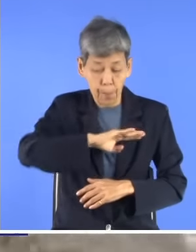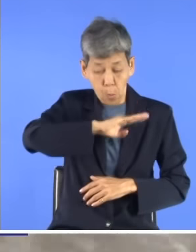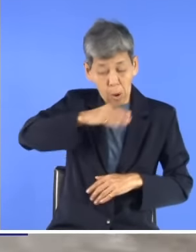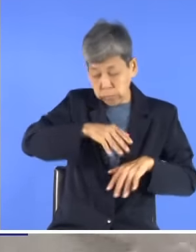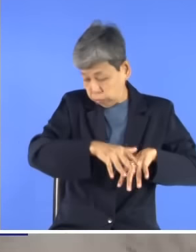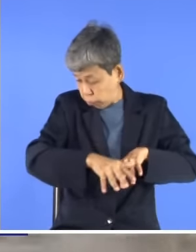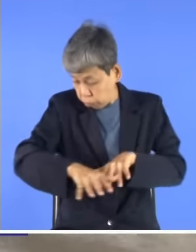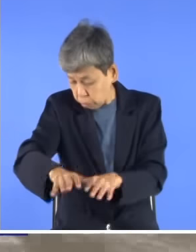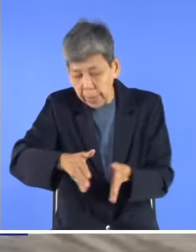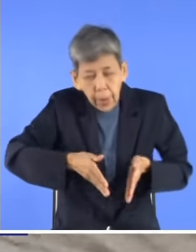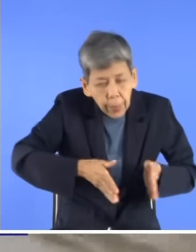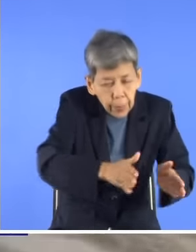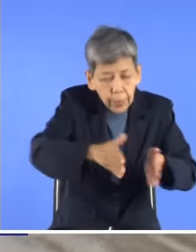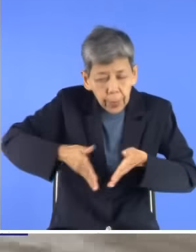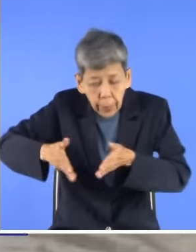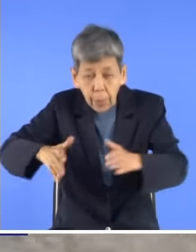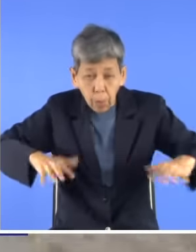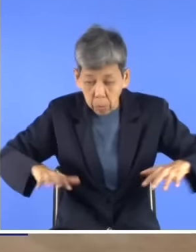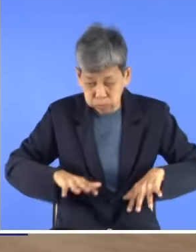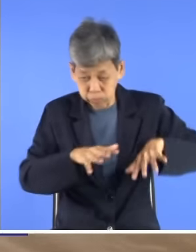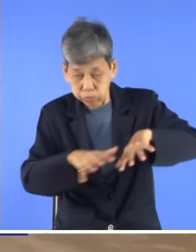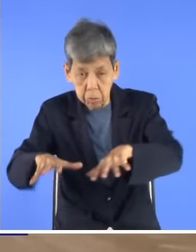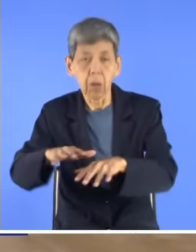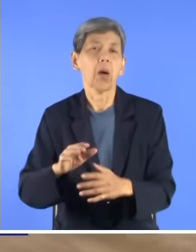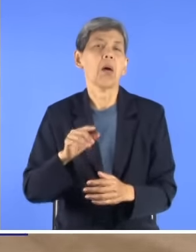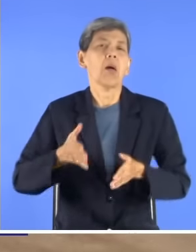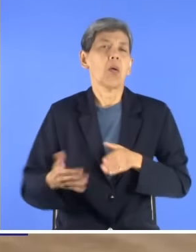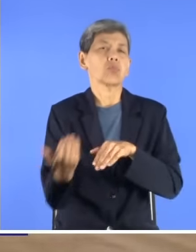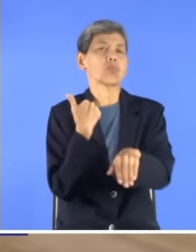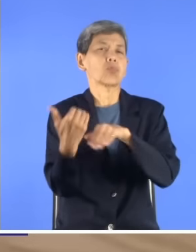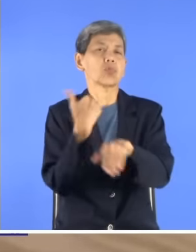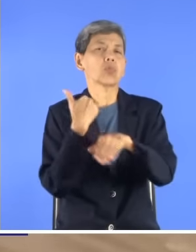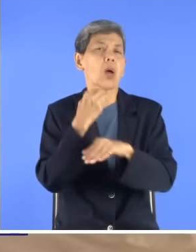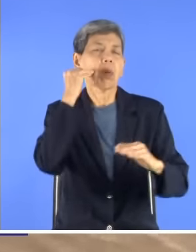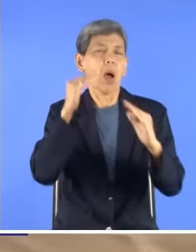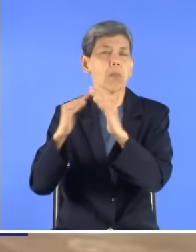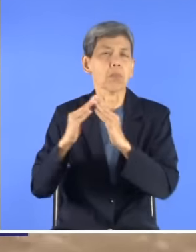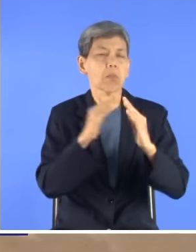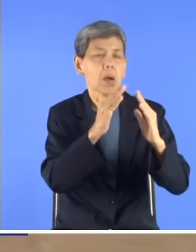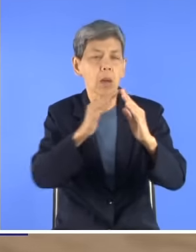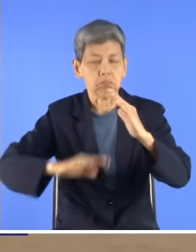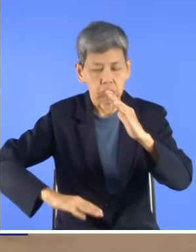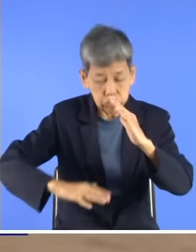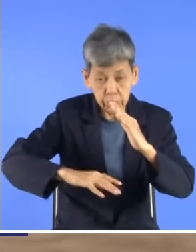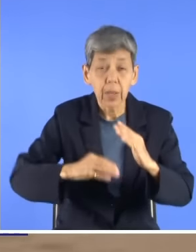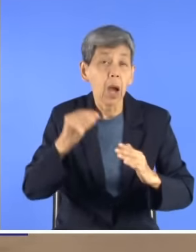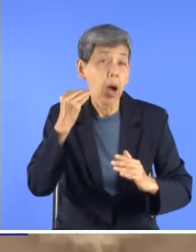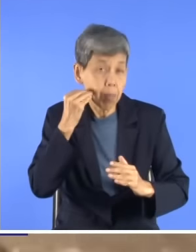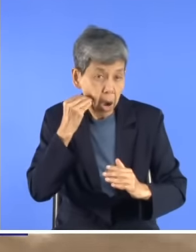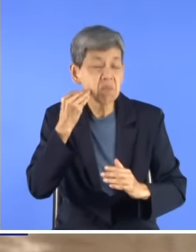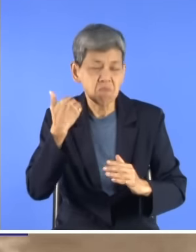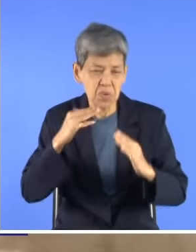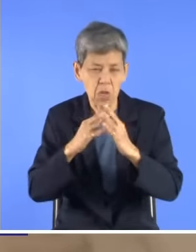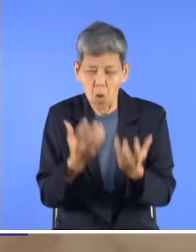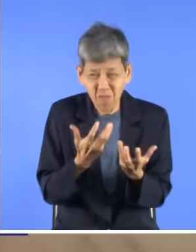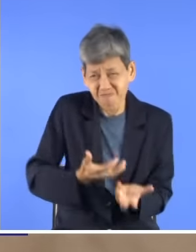งมาตามห้วยสาขาและก็ล้นนะครับทะลักเข้าสู่ถนนและก็ท่วมบ้านเรือนชาวบ้านนะครับชาวบ้านบางหลังนะก็เก็